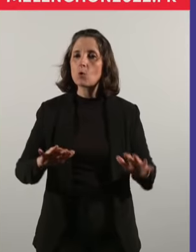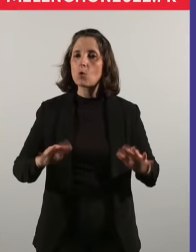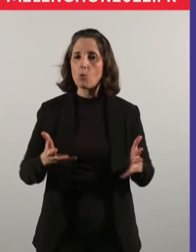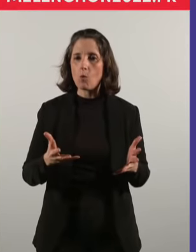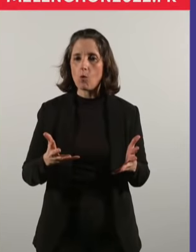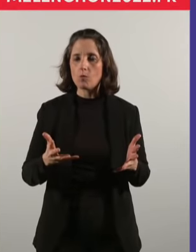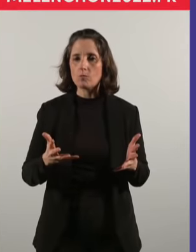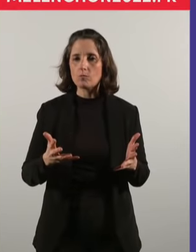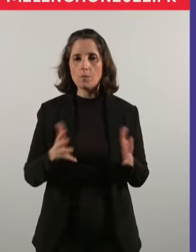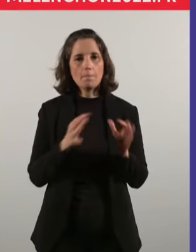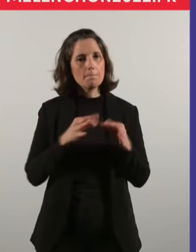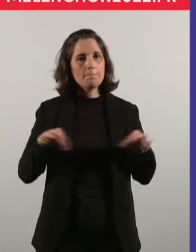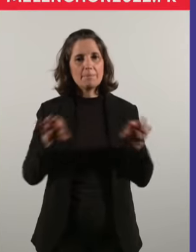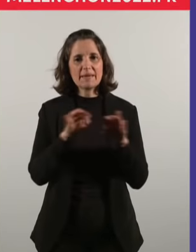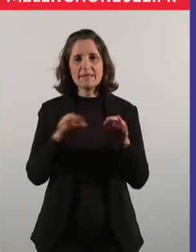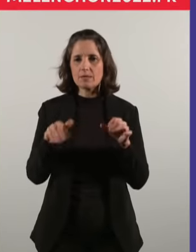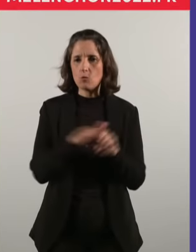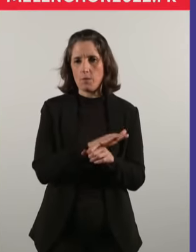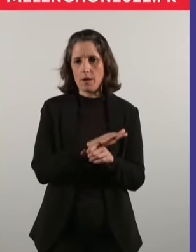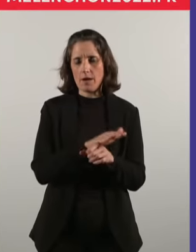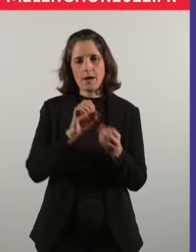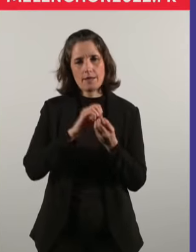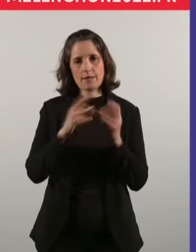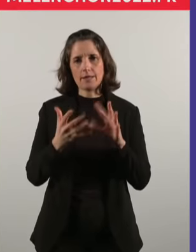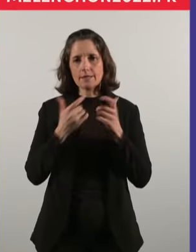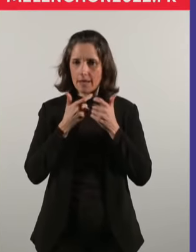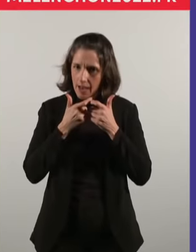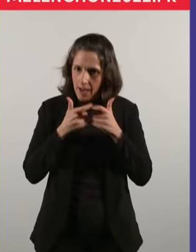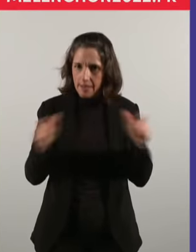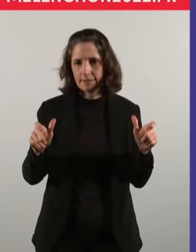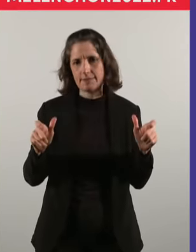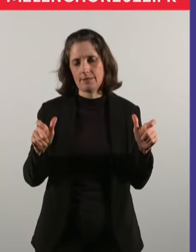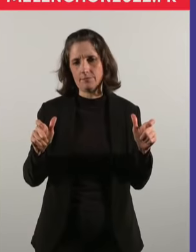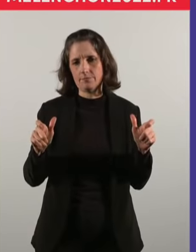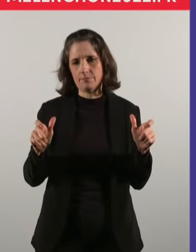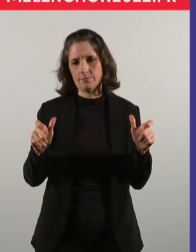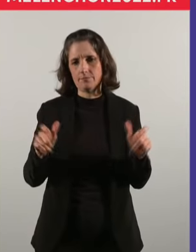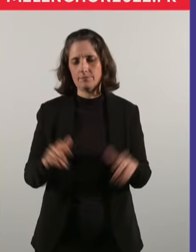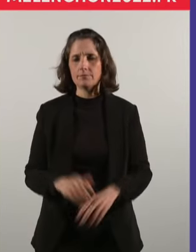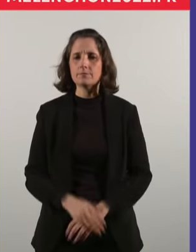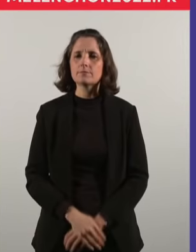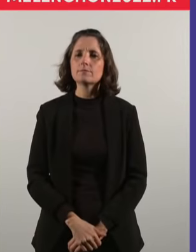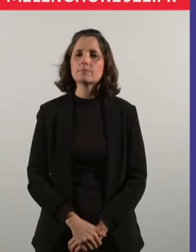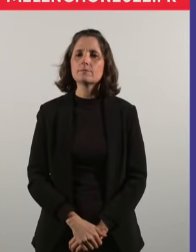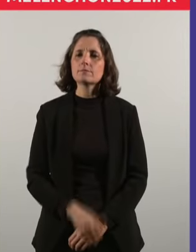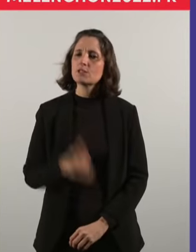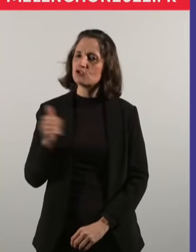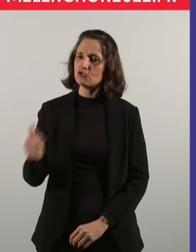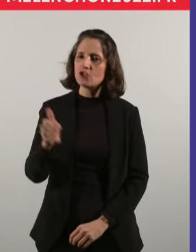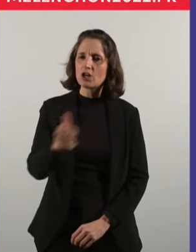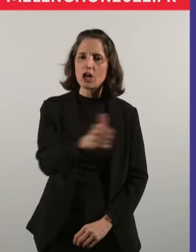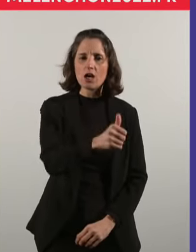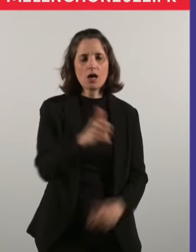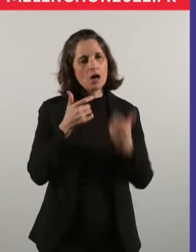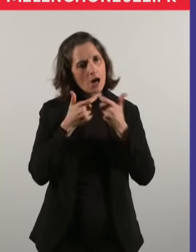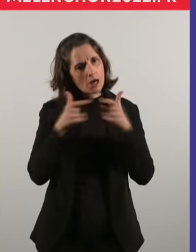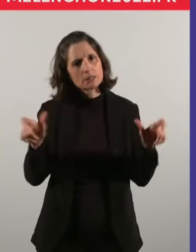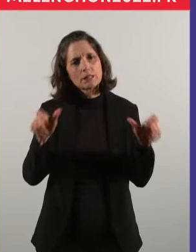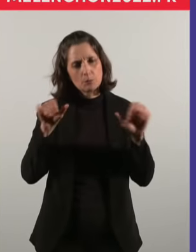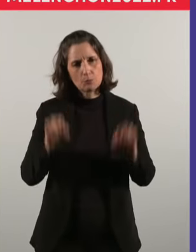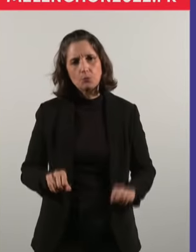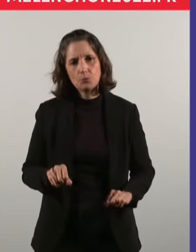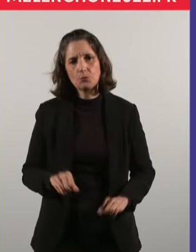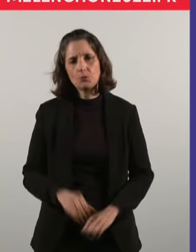à l'Internet. Ensuite, faire en sorte que chaque personne puisse y accéder et que les premières